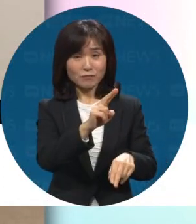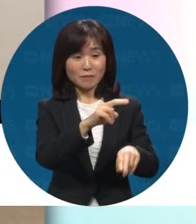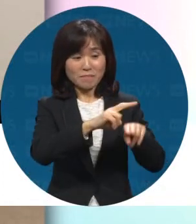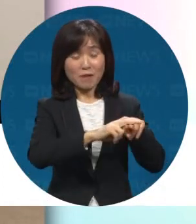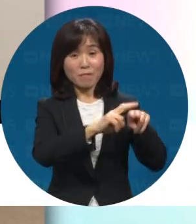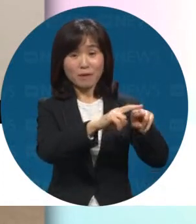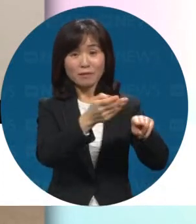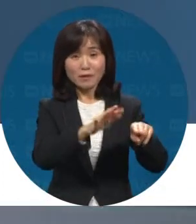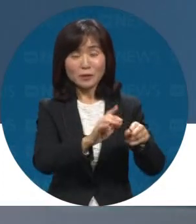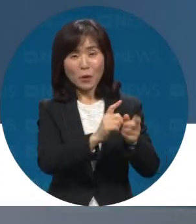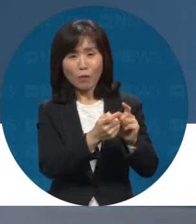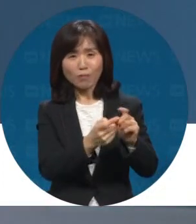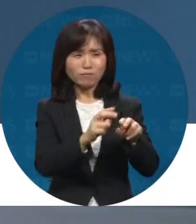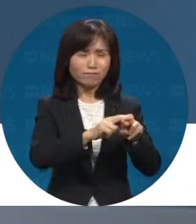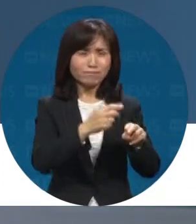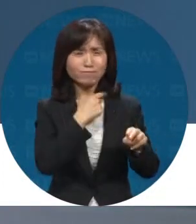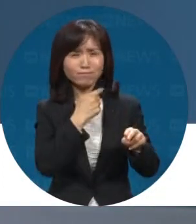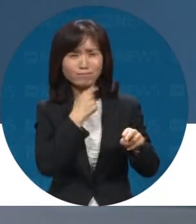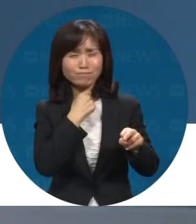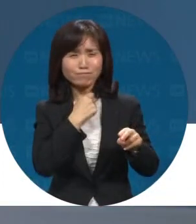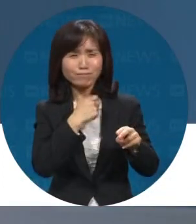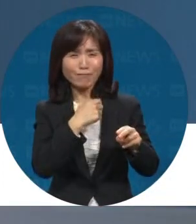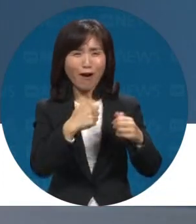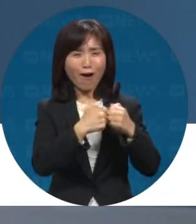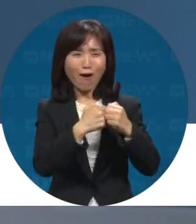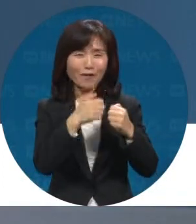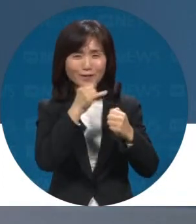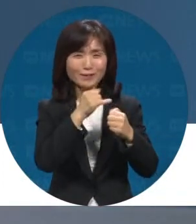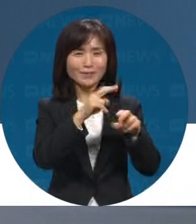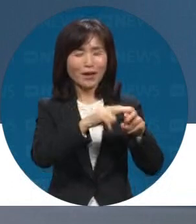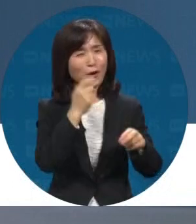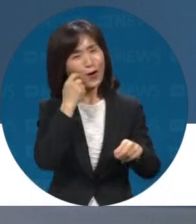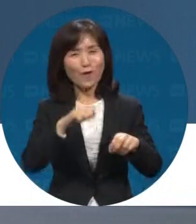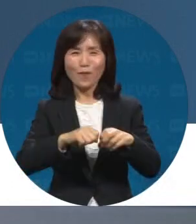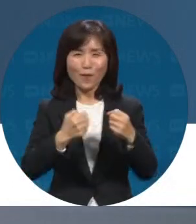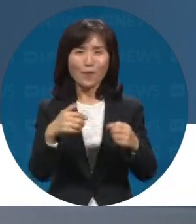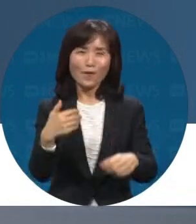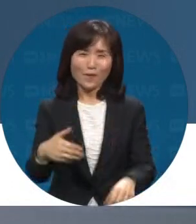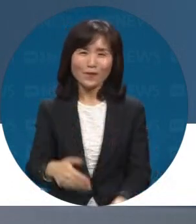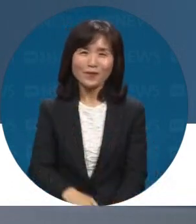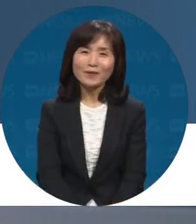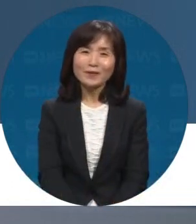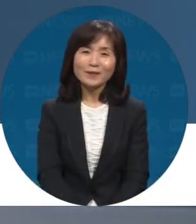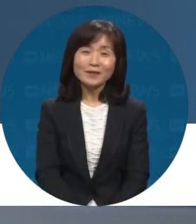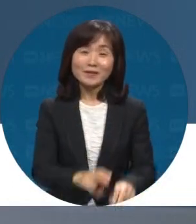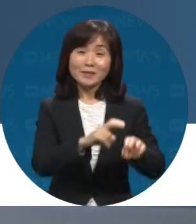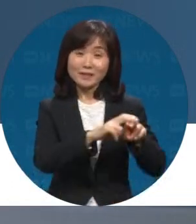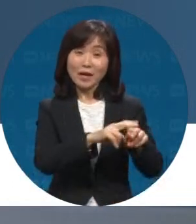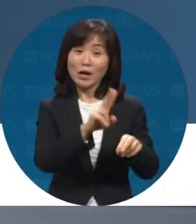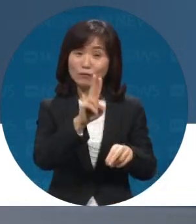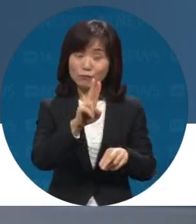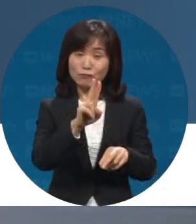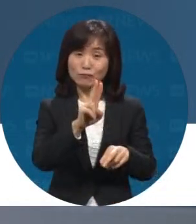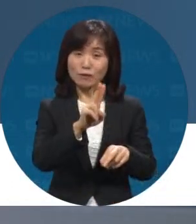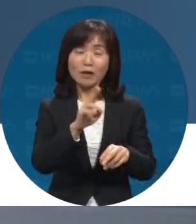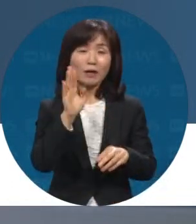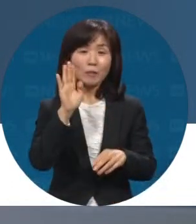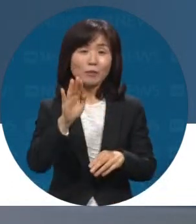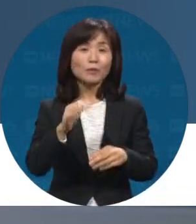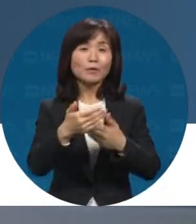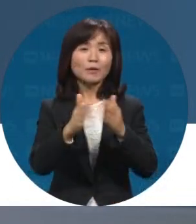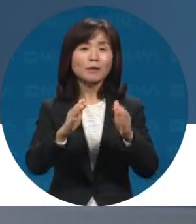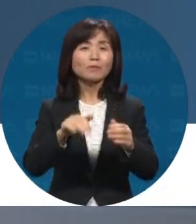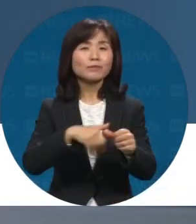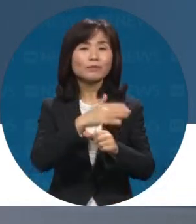뿐인데 서로 먼저 앉으려고 하고 또 의자 인기가 아주 대단합니다이 의자 두 개가 또 앞으로 우리